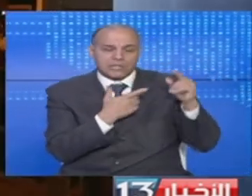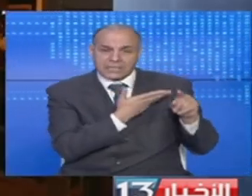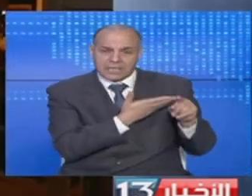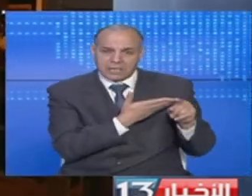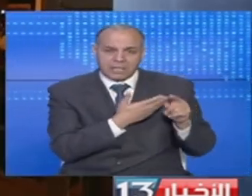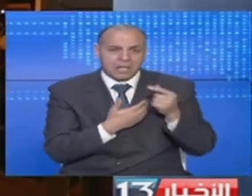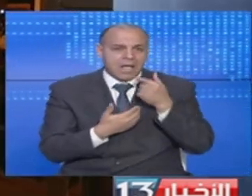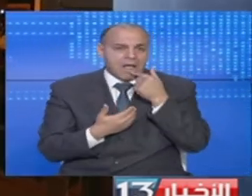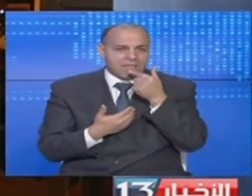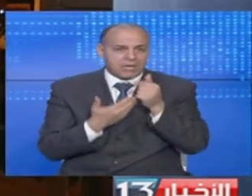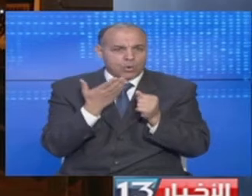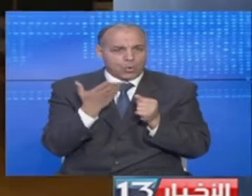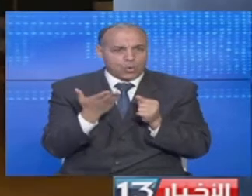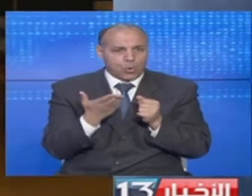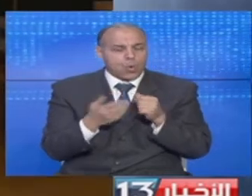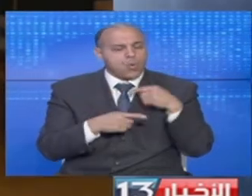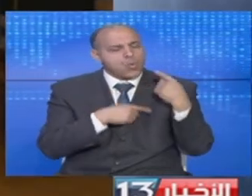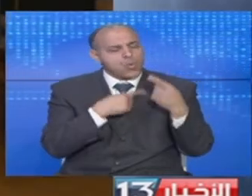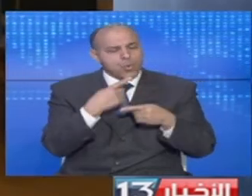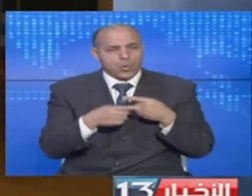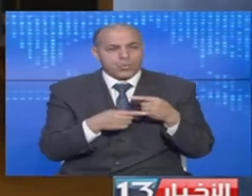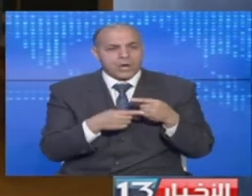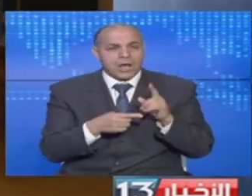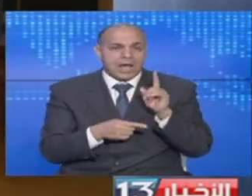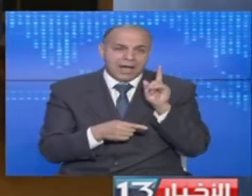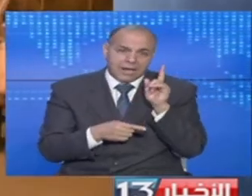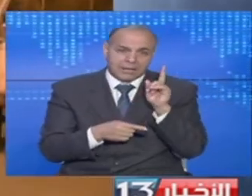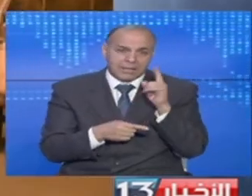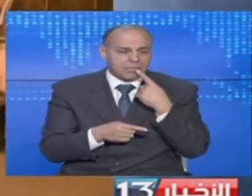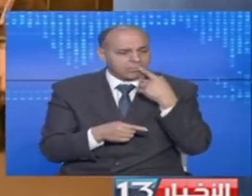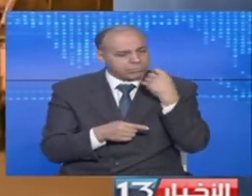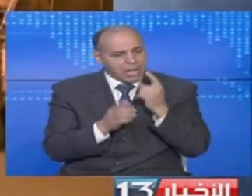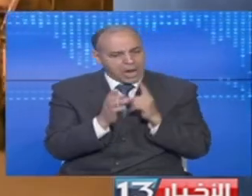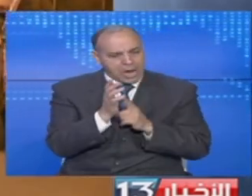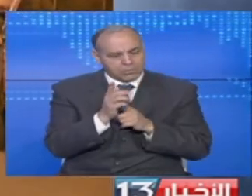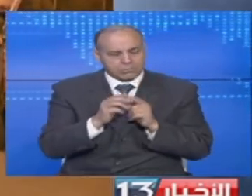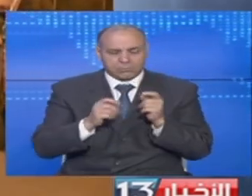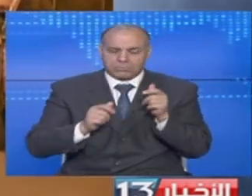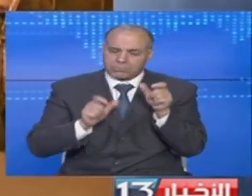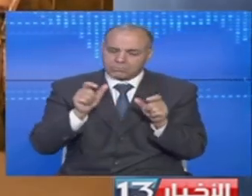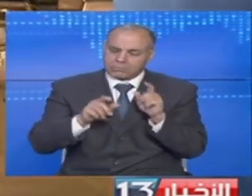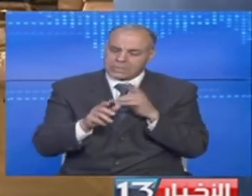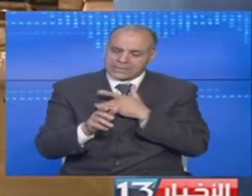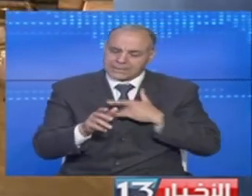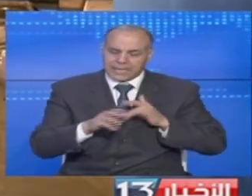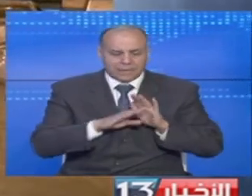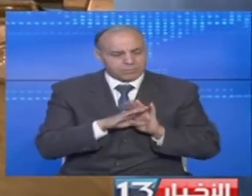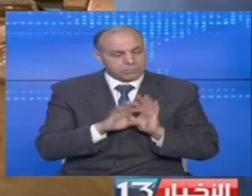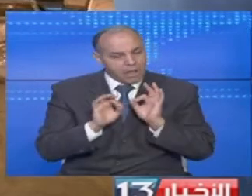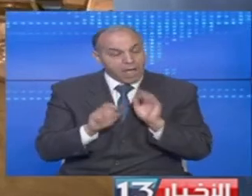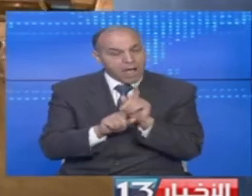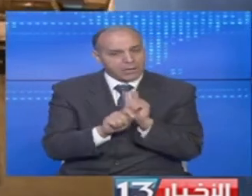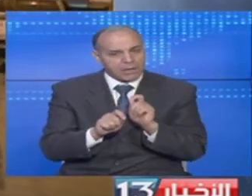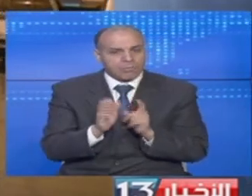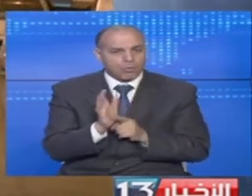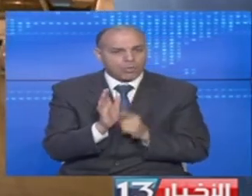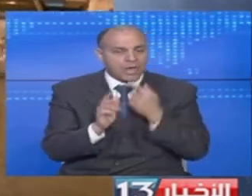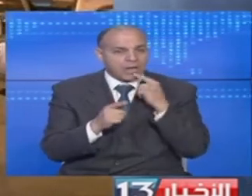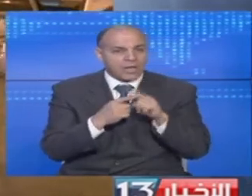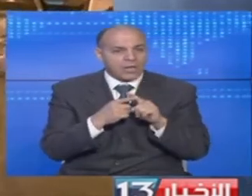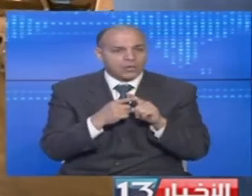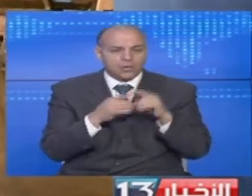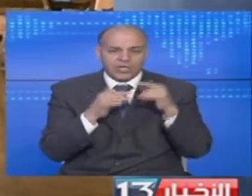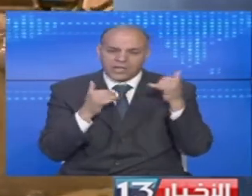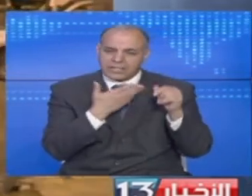الجزائر ستكون بشكل يومي شرط الالتزام بالإجراءات الأمنية وبالبروتوكول الصحي المفروض من